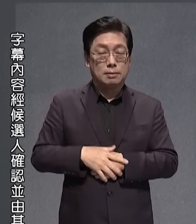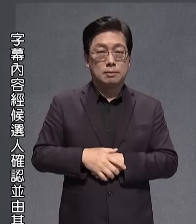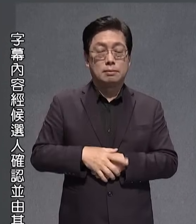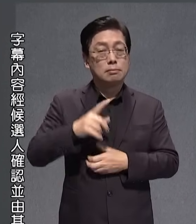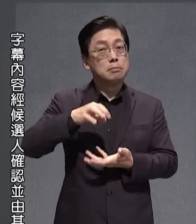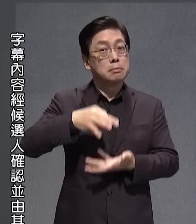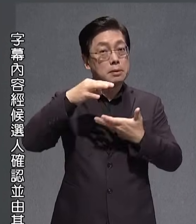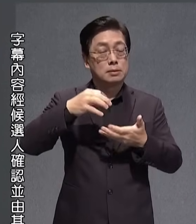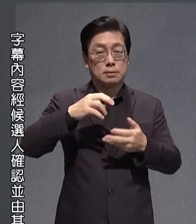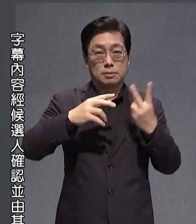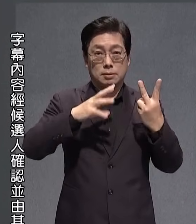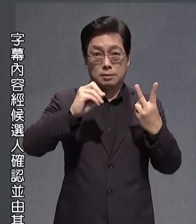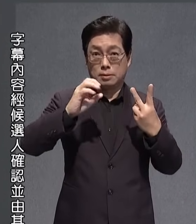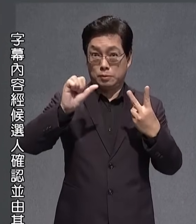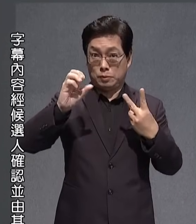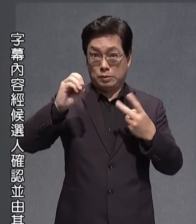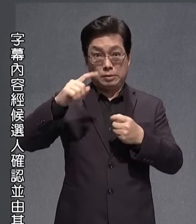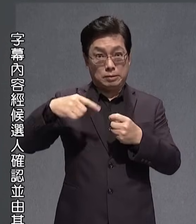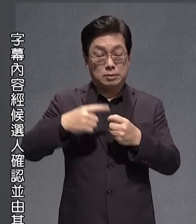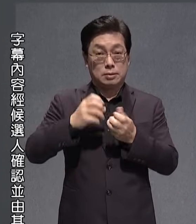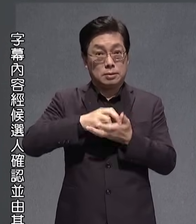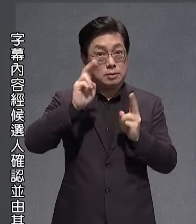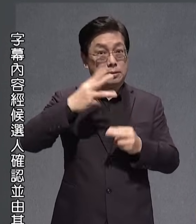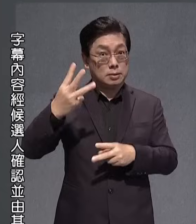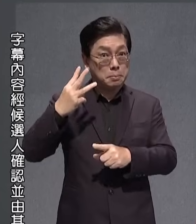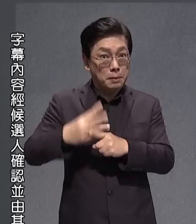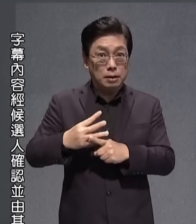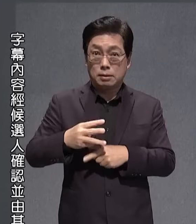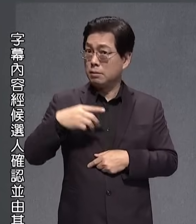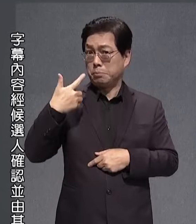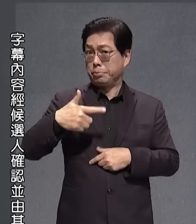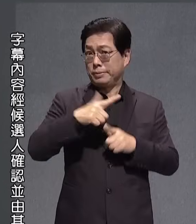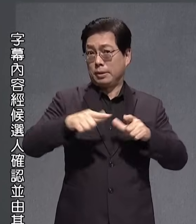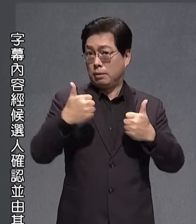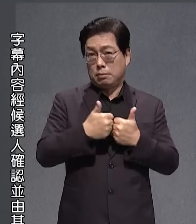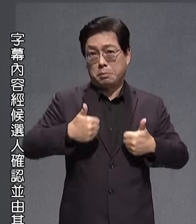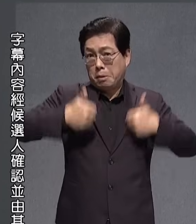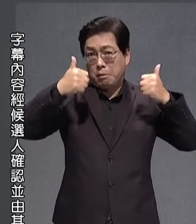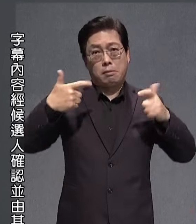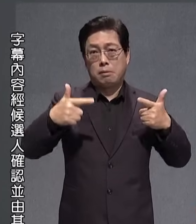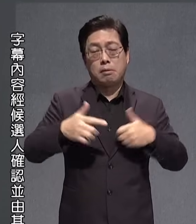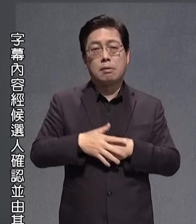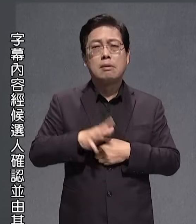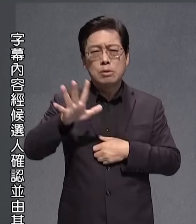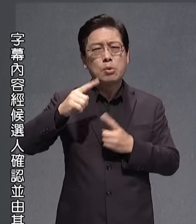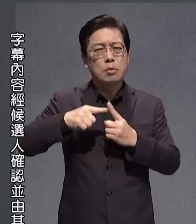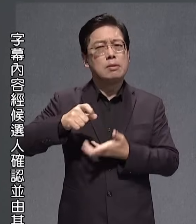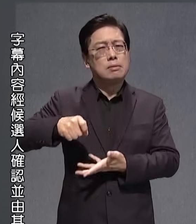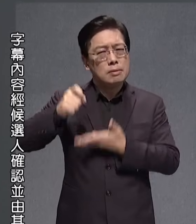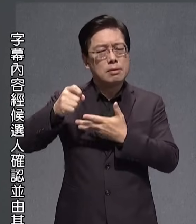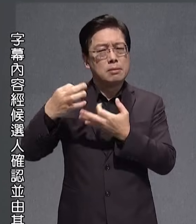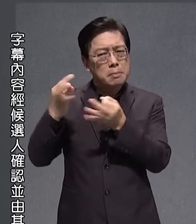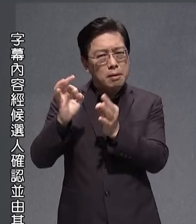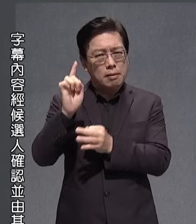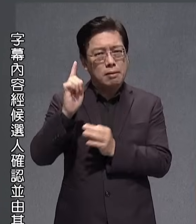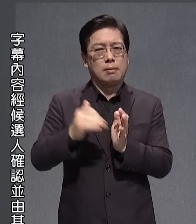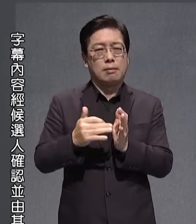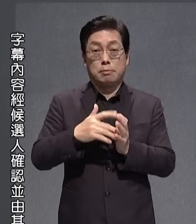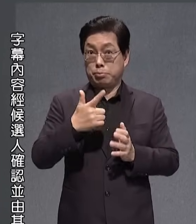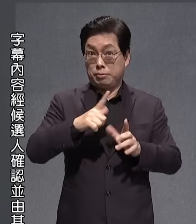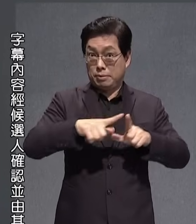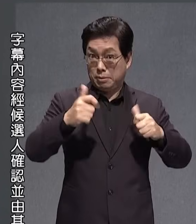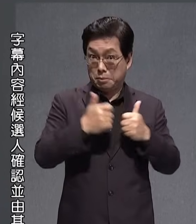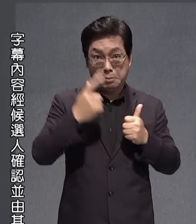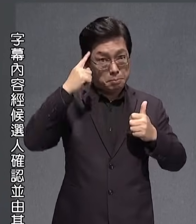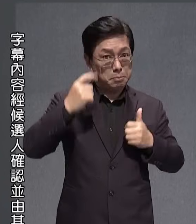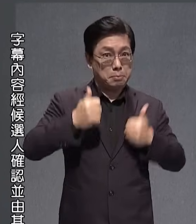谈到2050核电要3倍，这并不是大会的共识，是有人提出这样的一个主张，但不是大